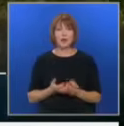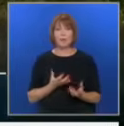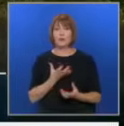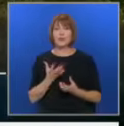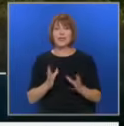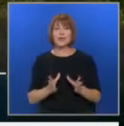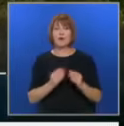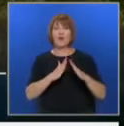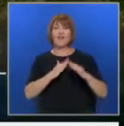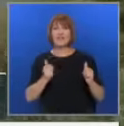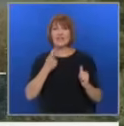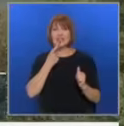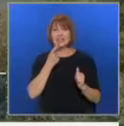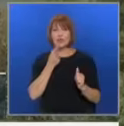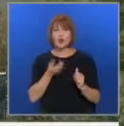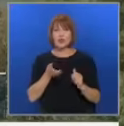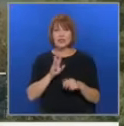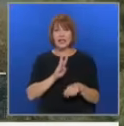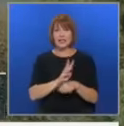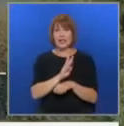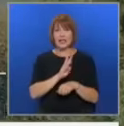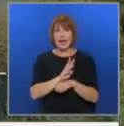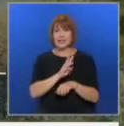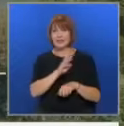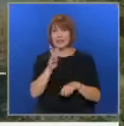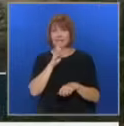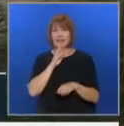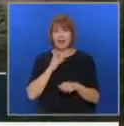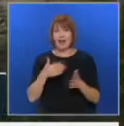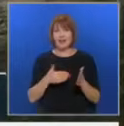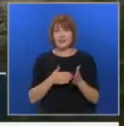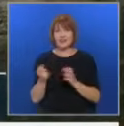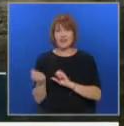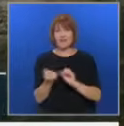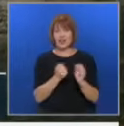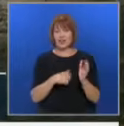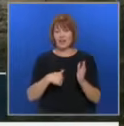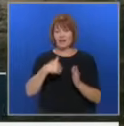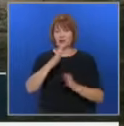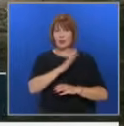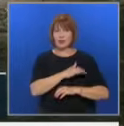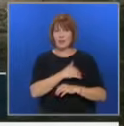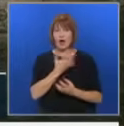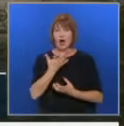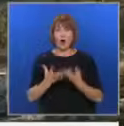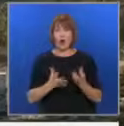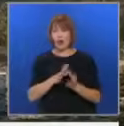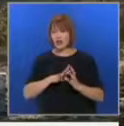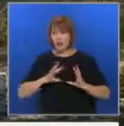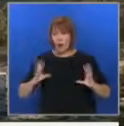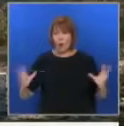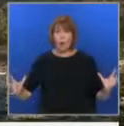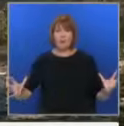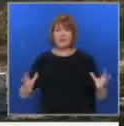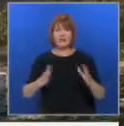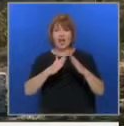Пожарът започва от вилната зона малко след 13:30. Заради вятъра и високите температури в късния следобед, огънят бързо поглъща десетки вилни